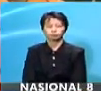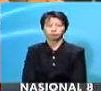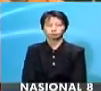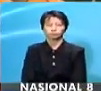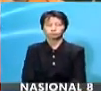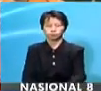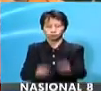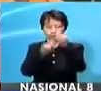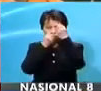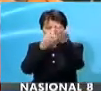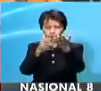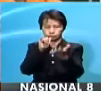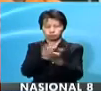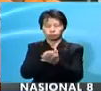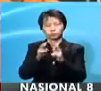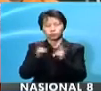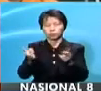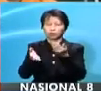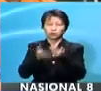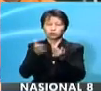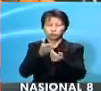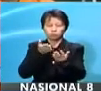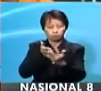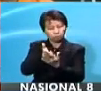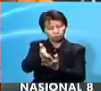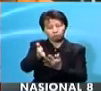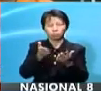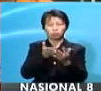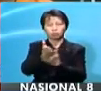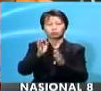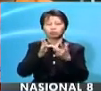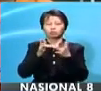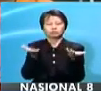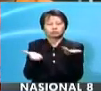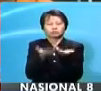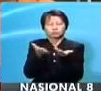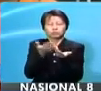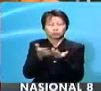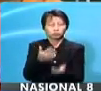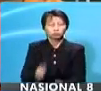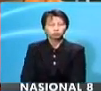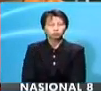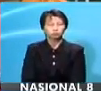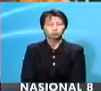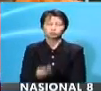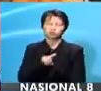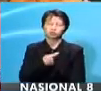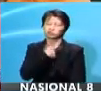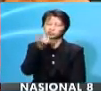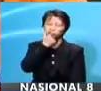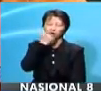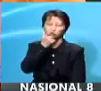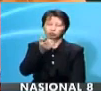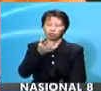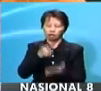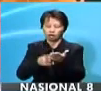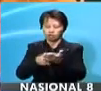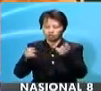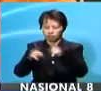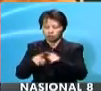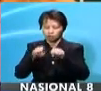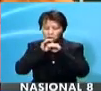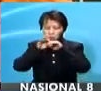Maklumat sedemikian menurutnya amat mudah diakses melalui internet. Tidak mahulah dengan perkembangan yang berlaku viral